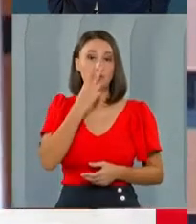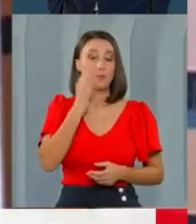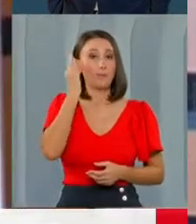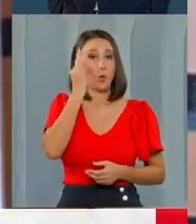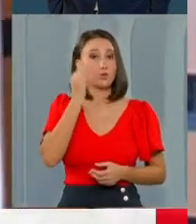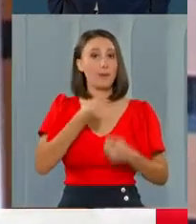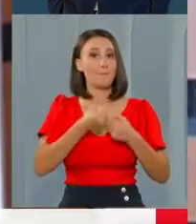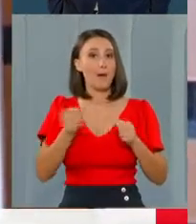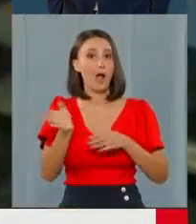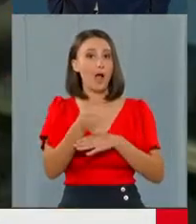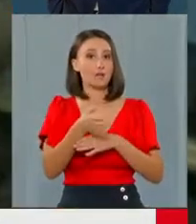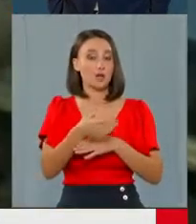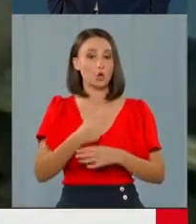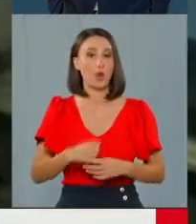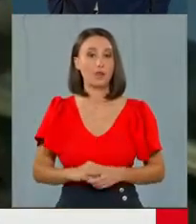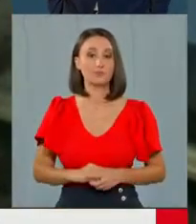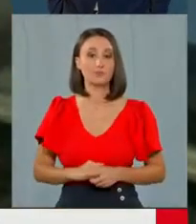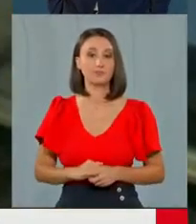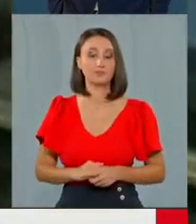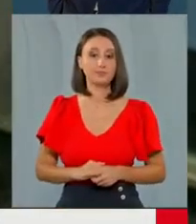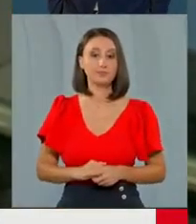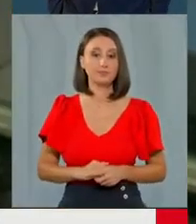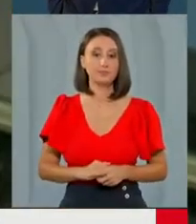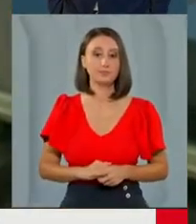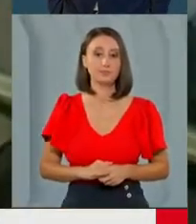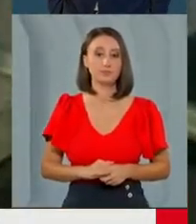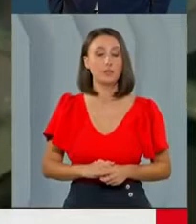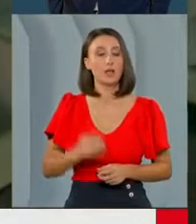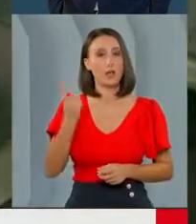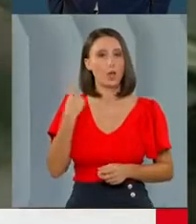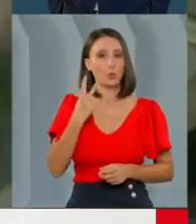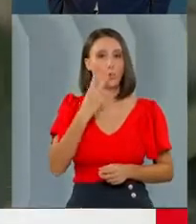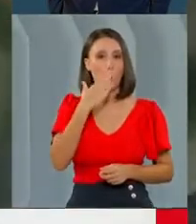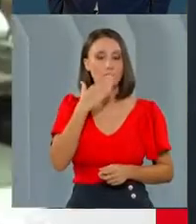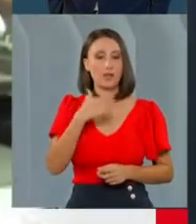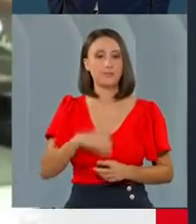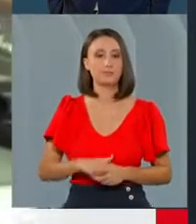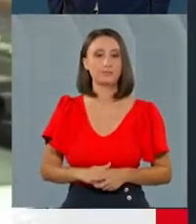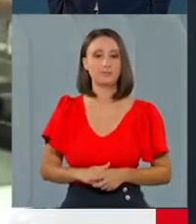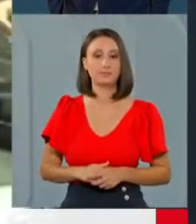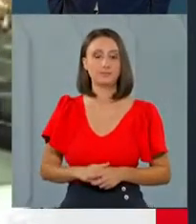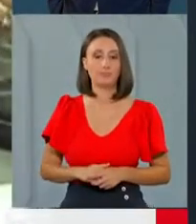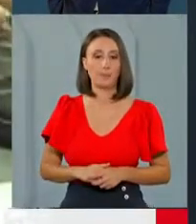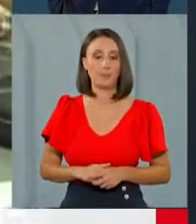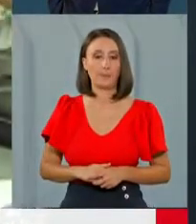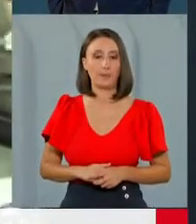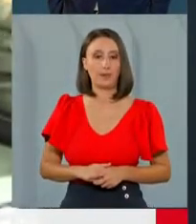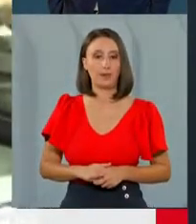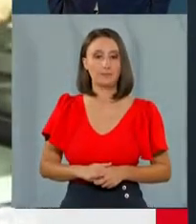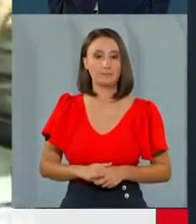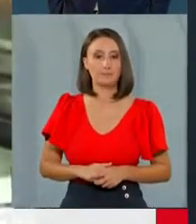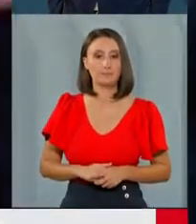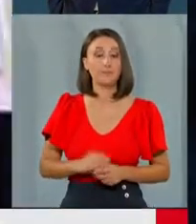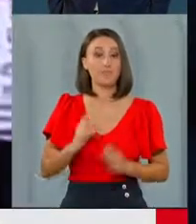prognoza Băncii Naționale legată de inflație, de data acum două zile, odată cu decizia privind dobânda de politică monetară, faptul